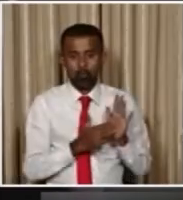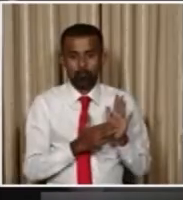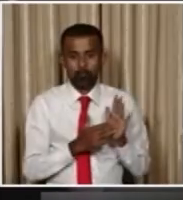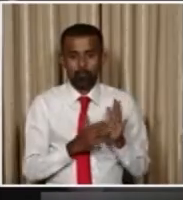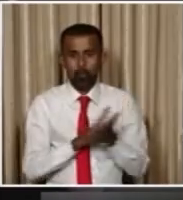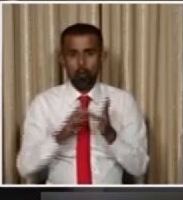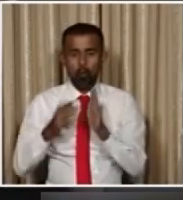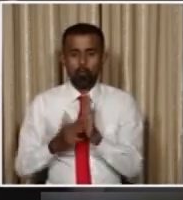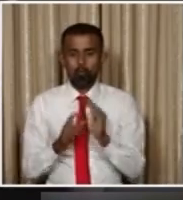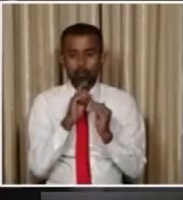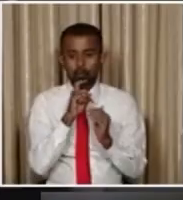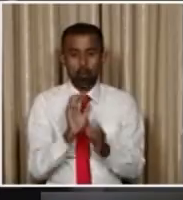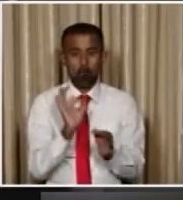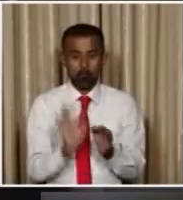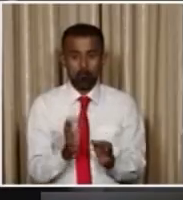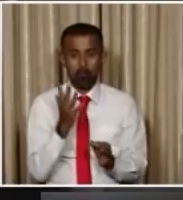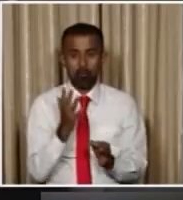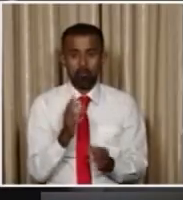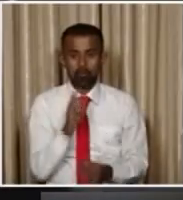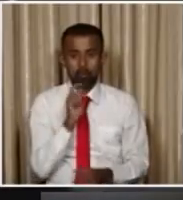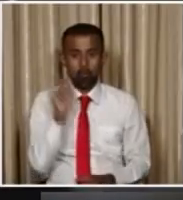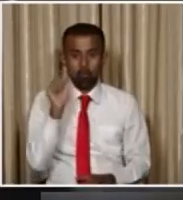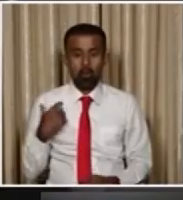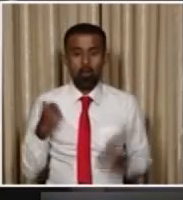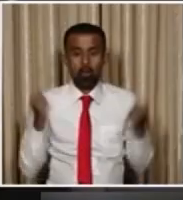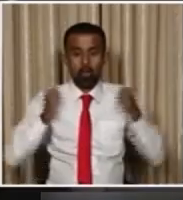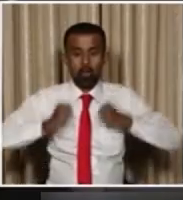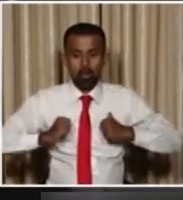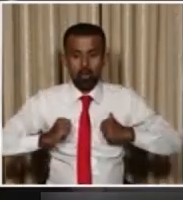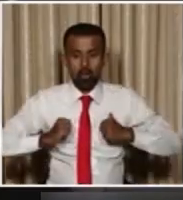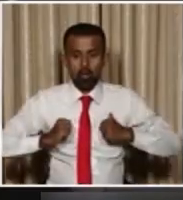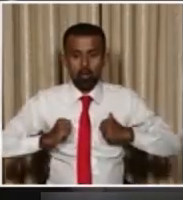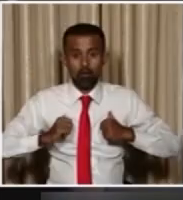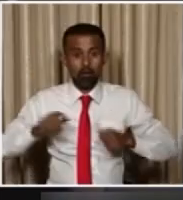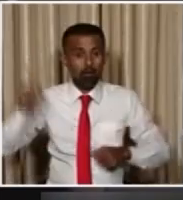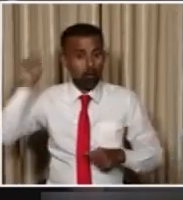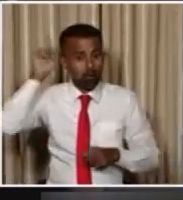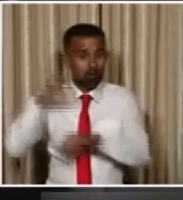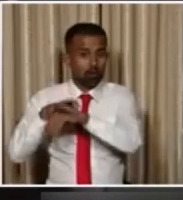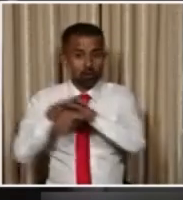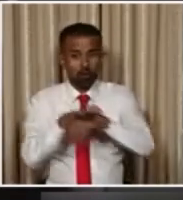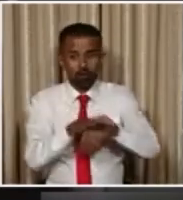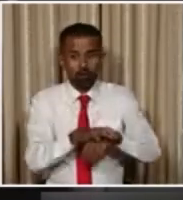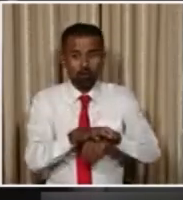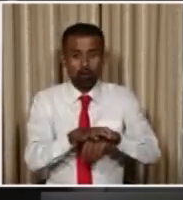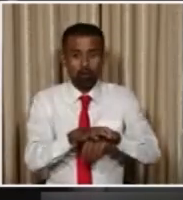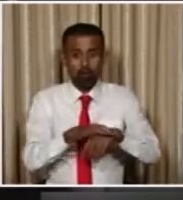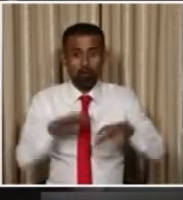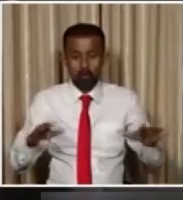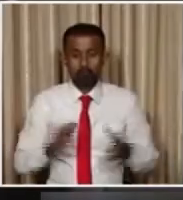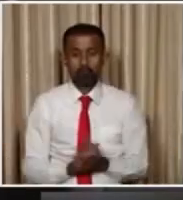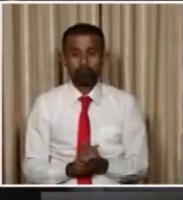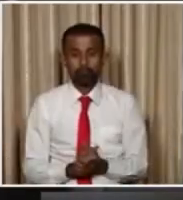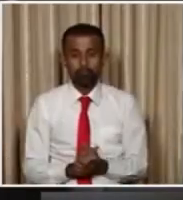හෝමගම අධිකරණයේ ගිනි තියලා විනිශ්චයකාරතුමාගේ කබාය කුළු හරකෙක් ගෙනල්ලා ඒ කුළු හරකගේ ඇඟමට